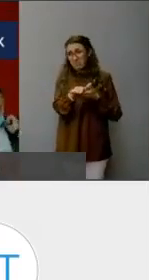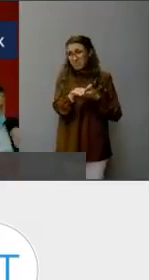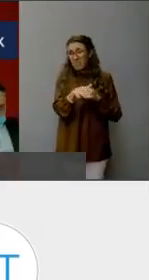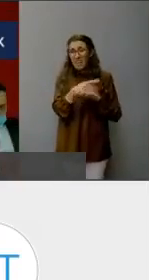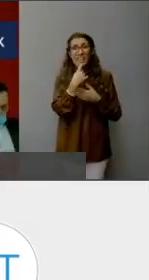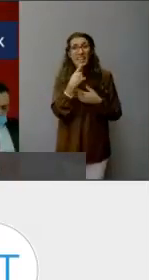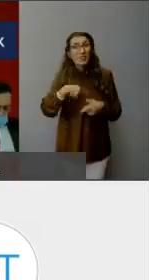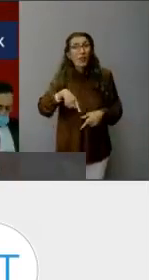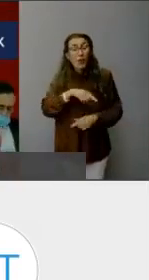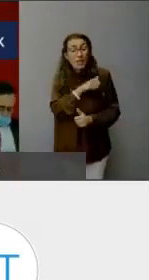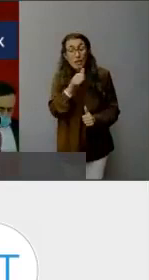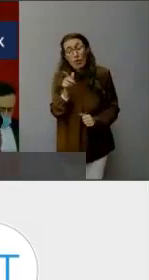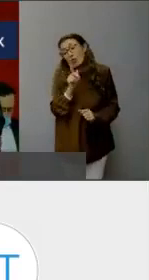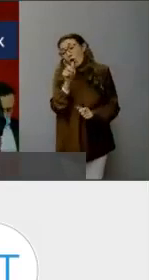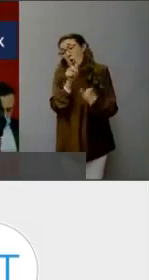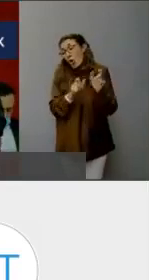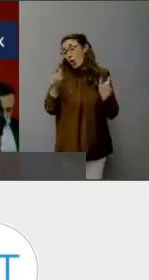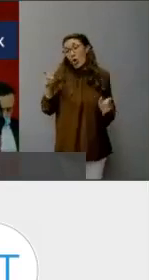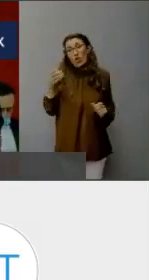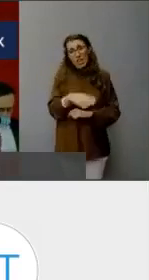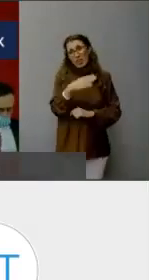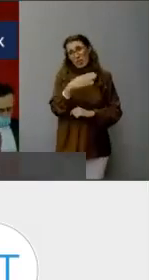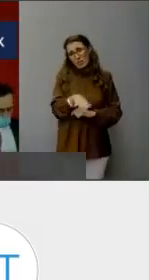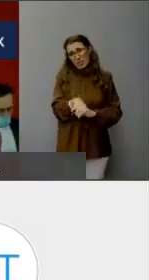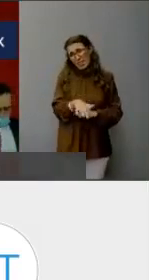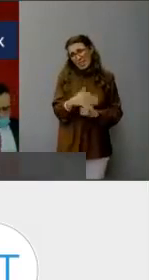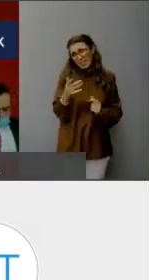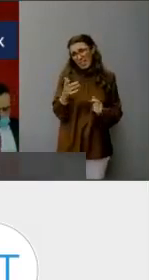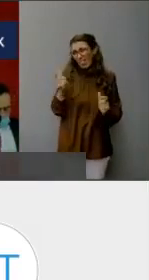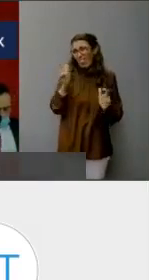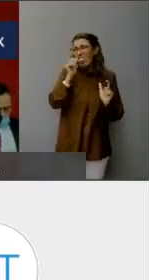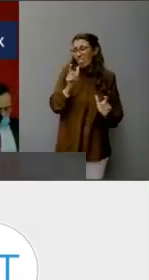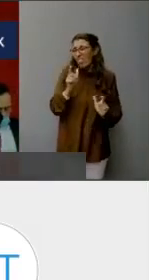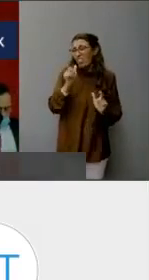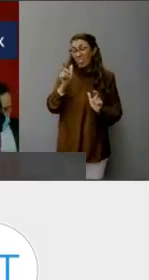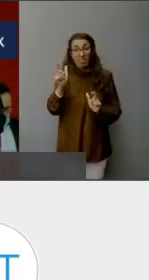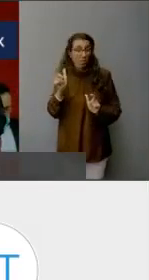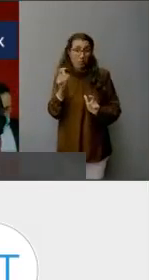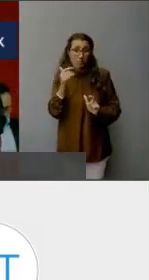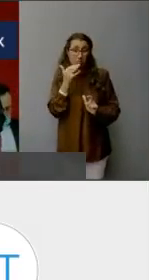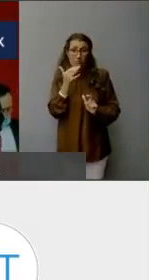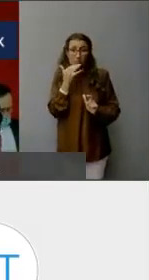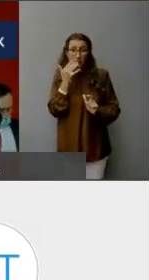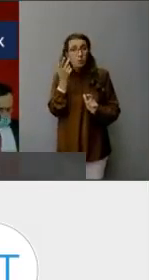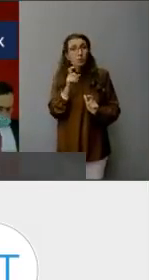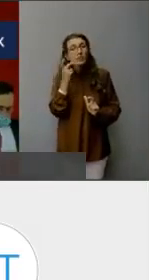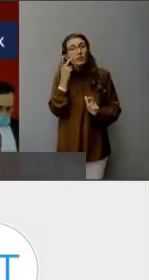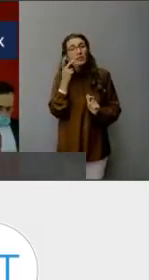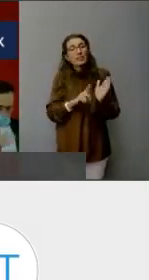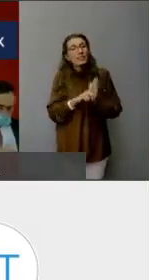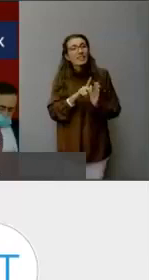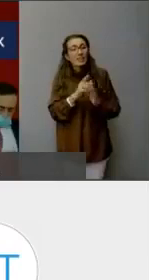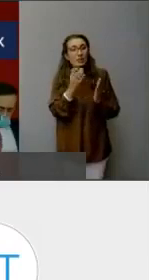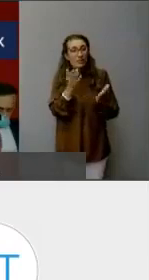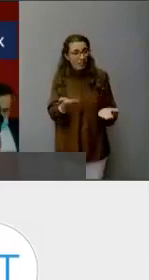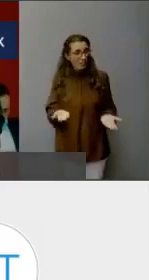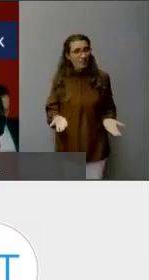la rifiuta la gente oramai queste cose non servono più e si vedono i risultati basta vedere